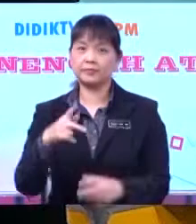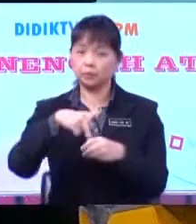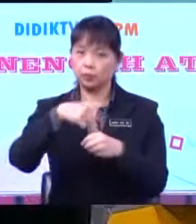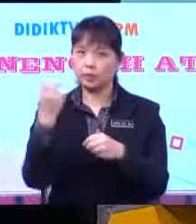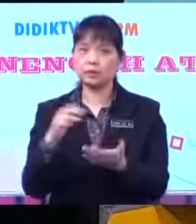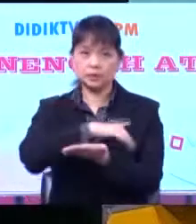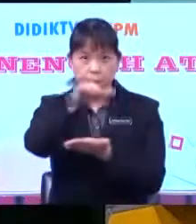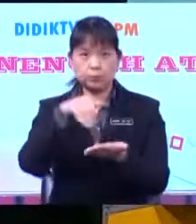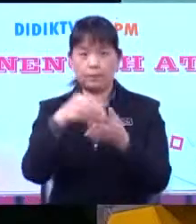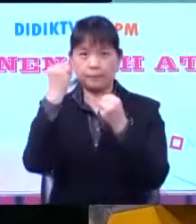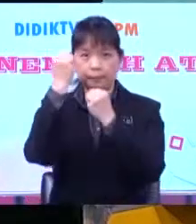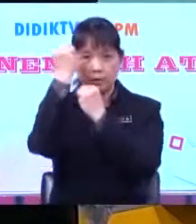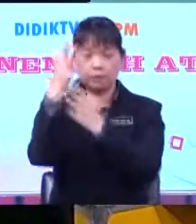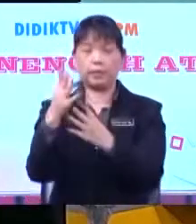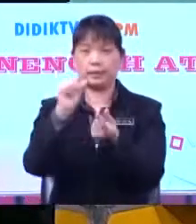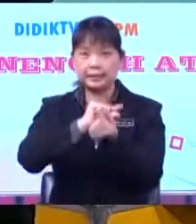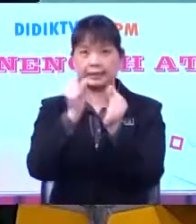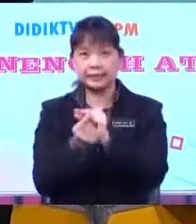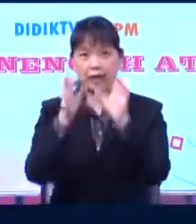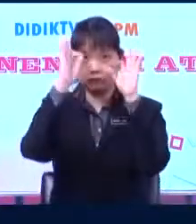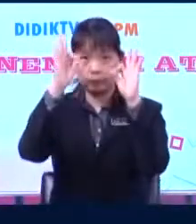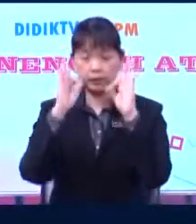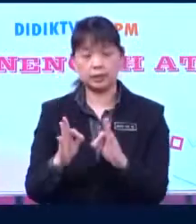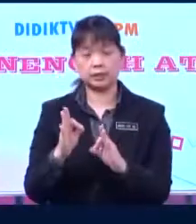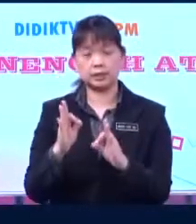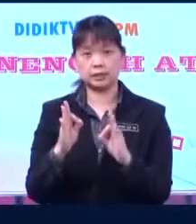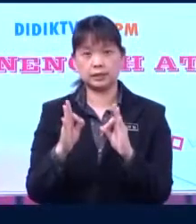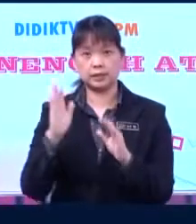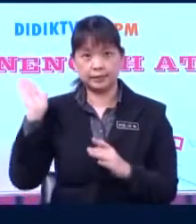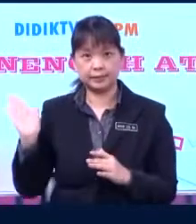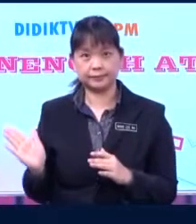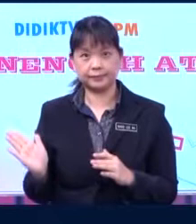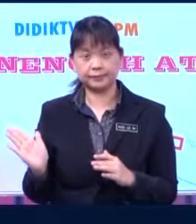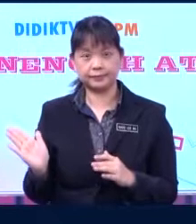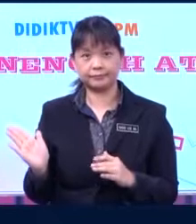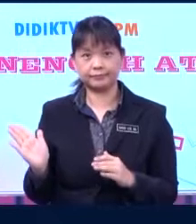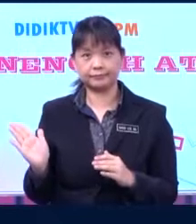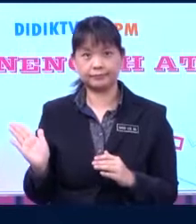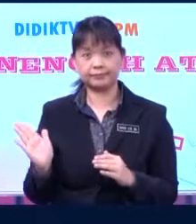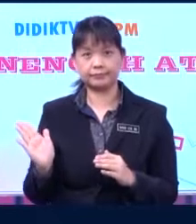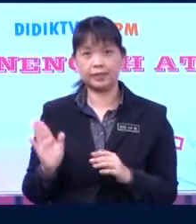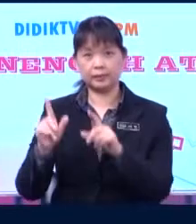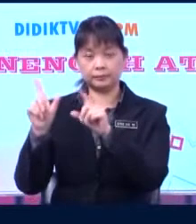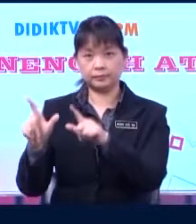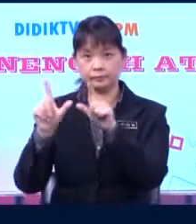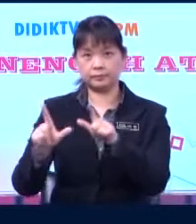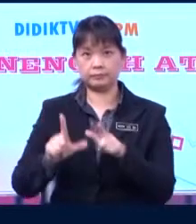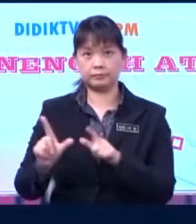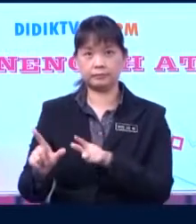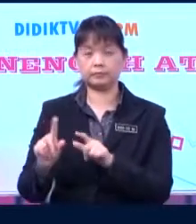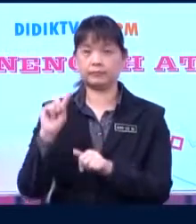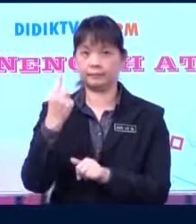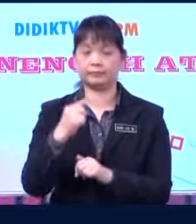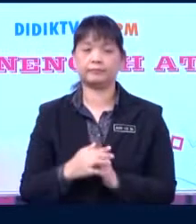oke ganti ada Cukai 28100 jarak dengan nilai